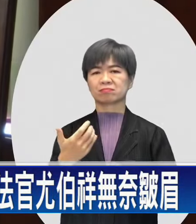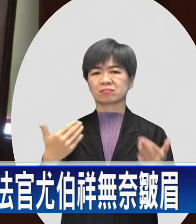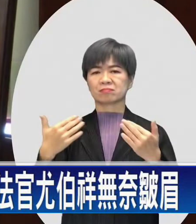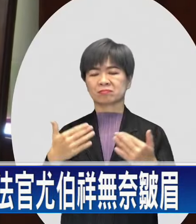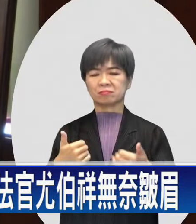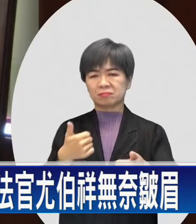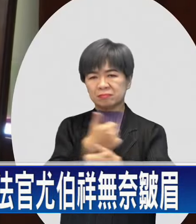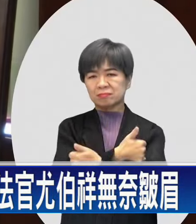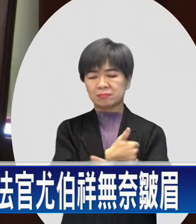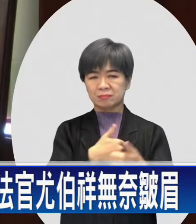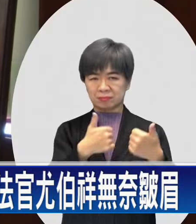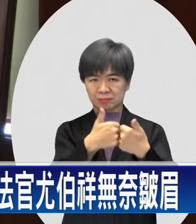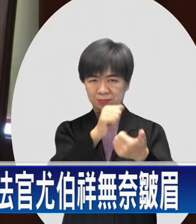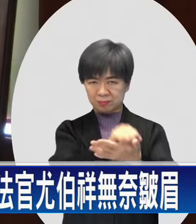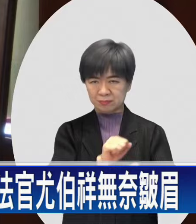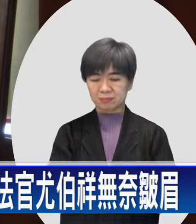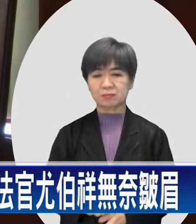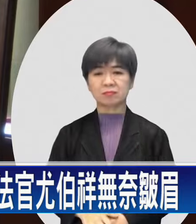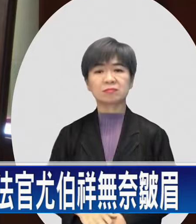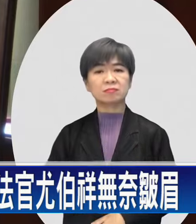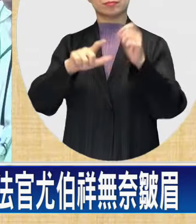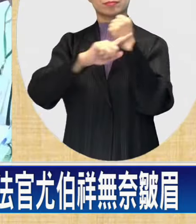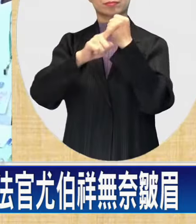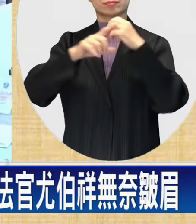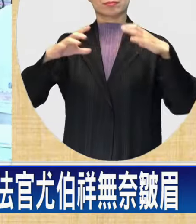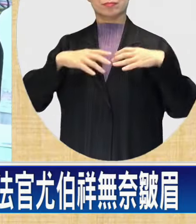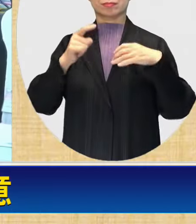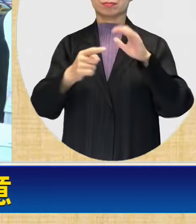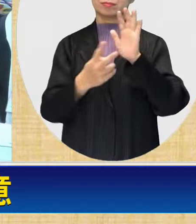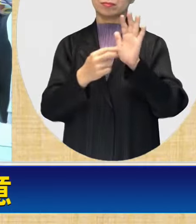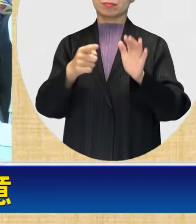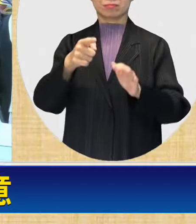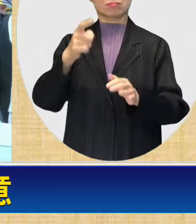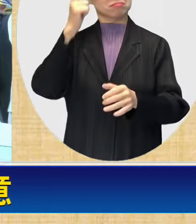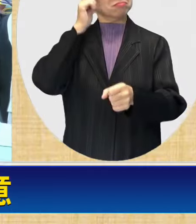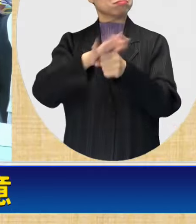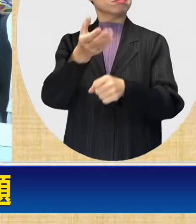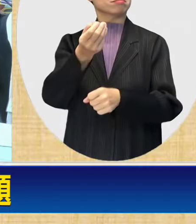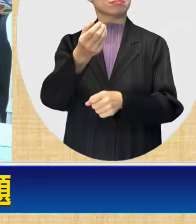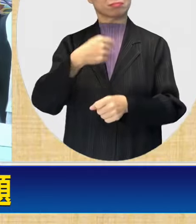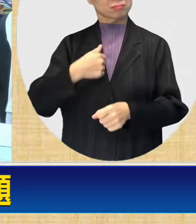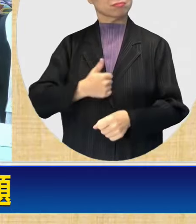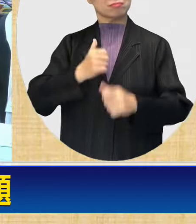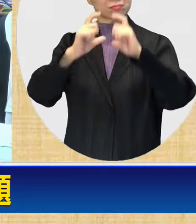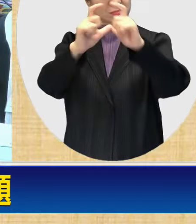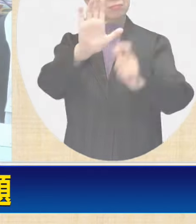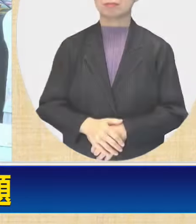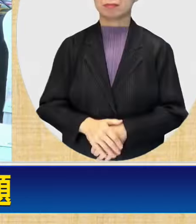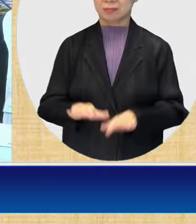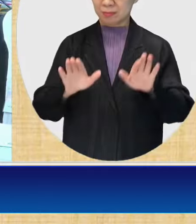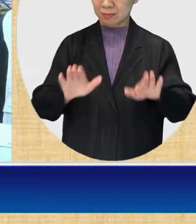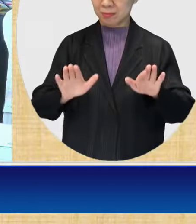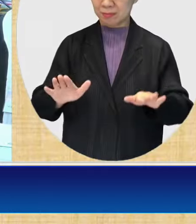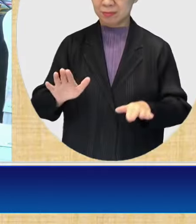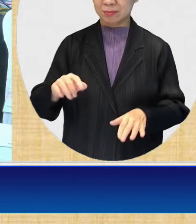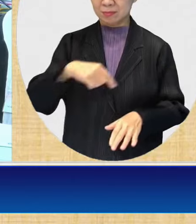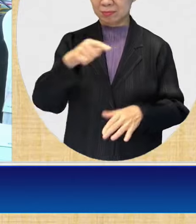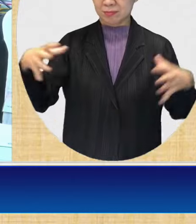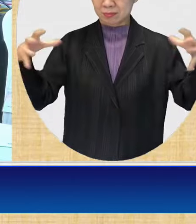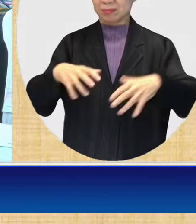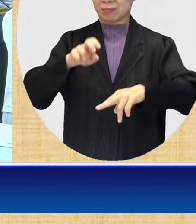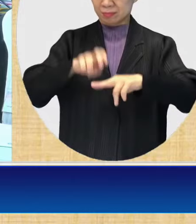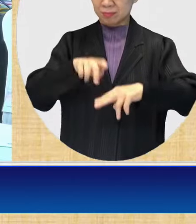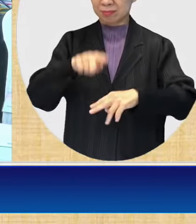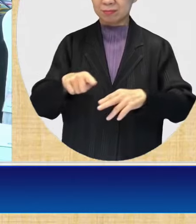所以直播可以取代议事录吗？ 当然可能你觉得不满意，但我的确回答你的问题。今天可以坐在这